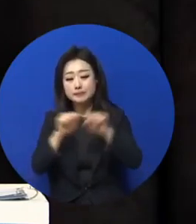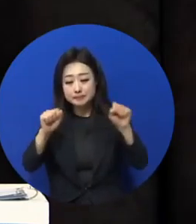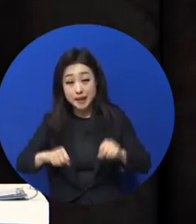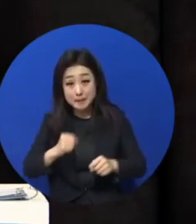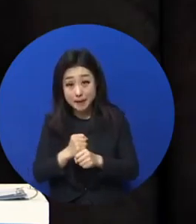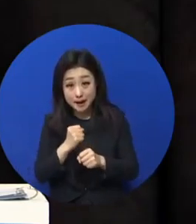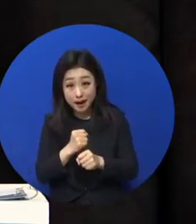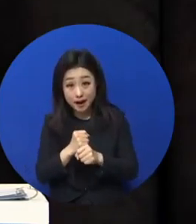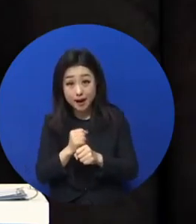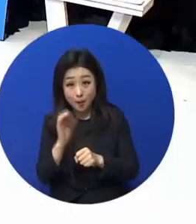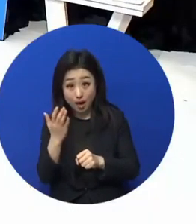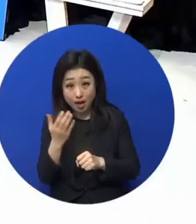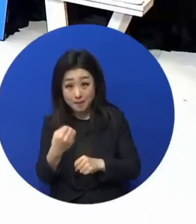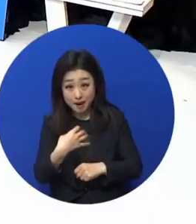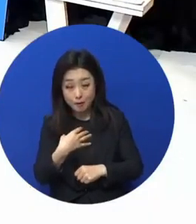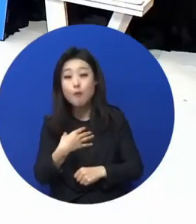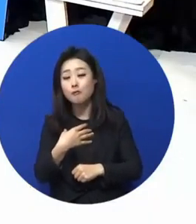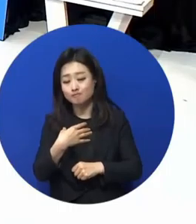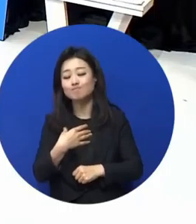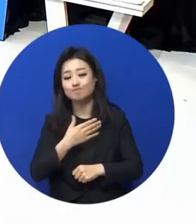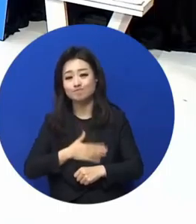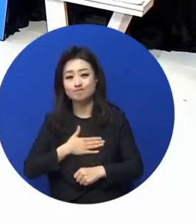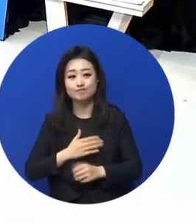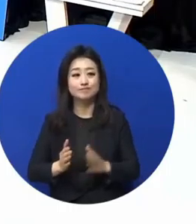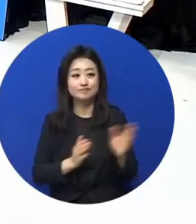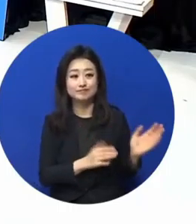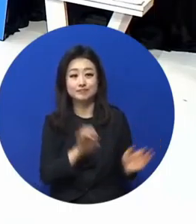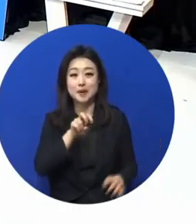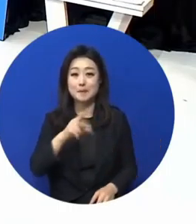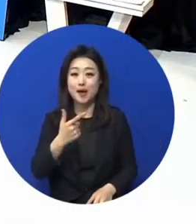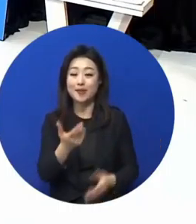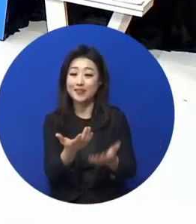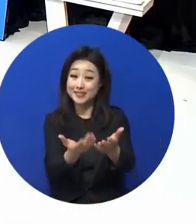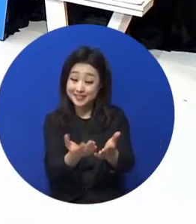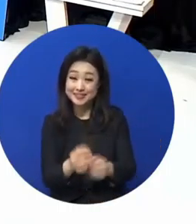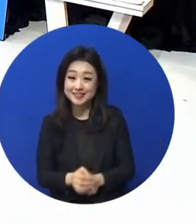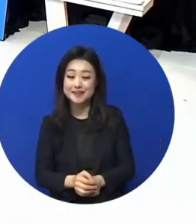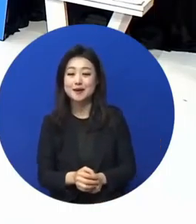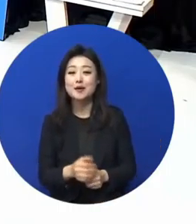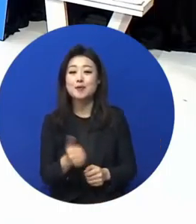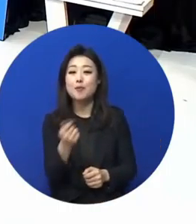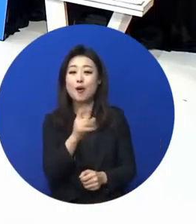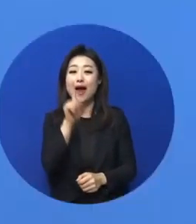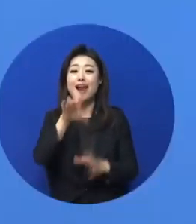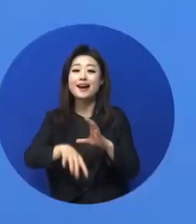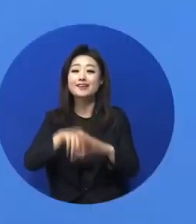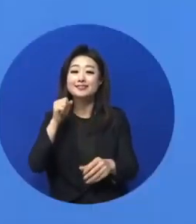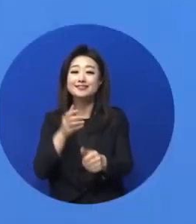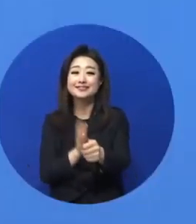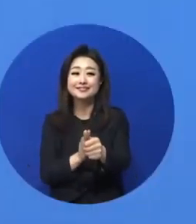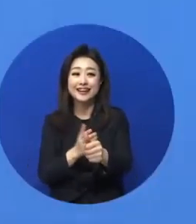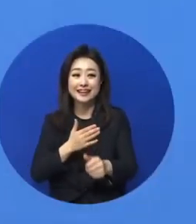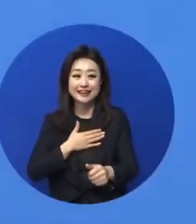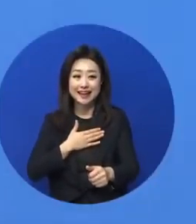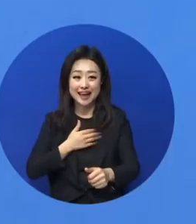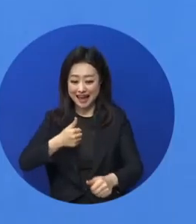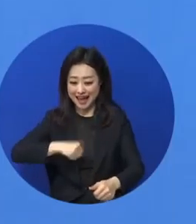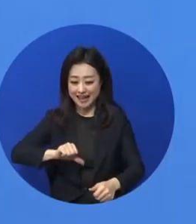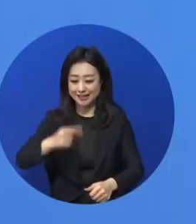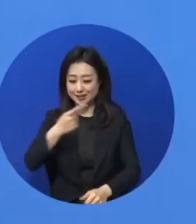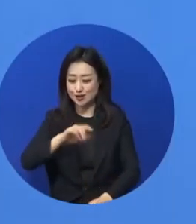다음은 이제 변성환 후보입니다. 변성환 후보도 1번부터 480번 사이에 숫자 하나를 뽑아주시기 바라겠습니다. 제 아들이